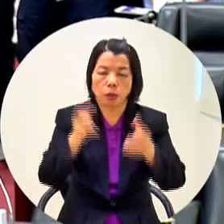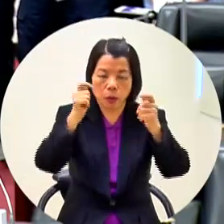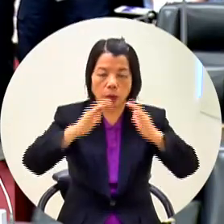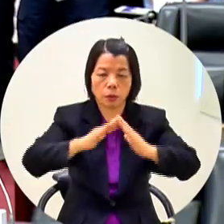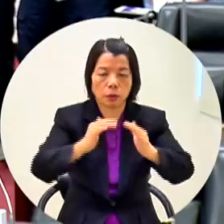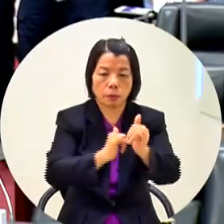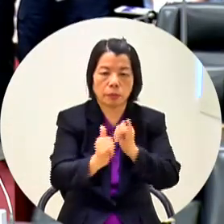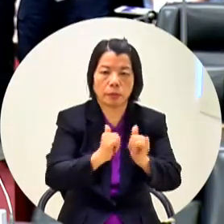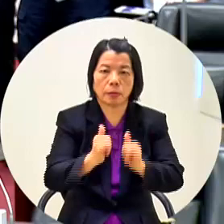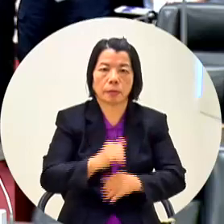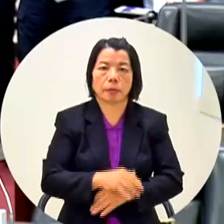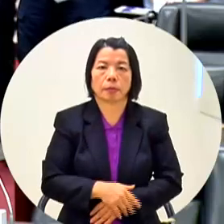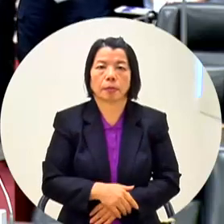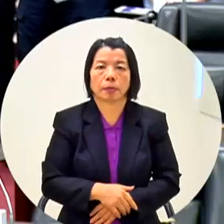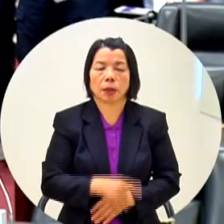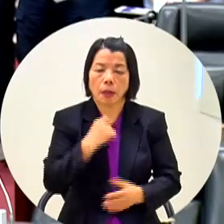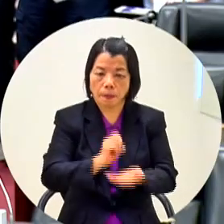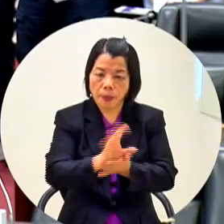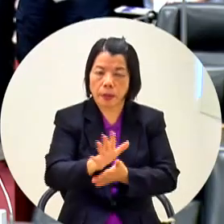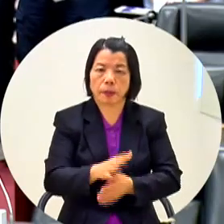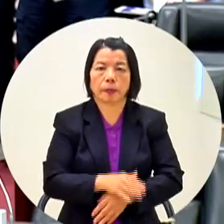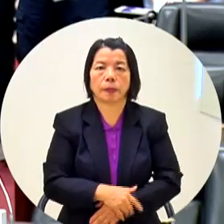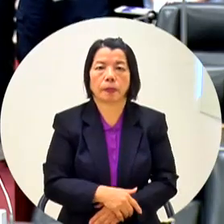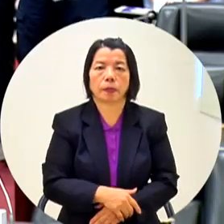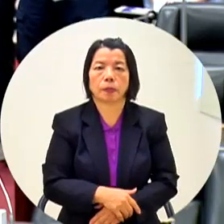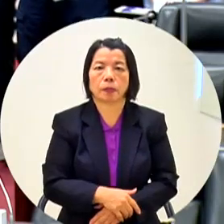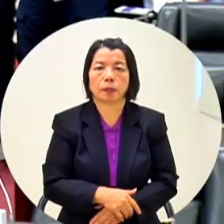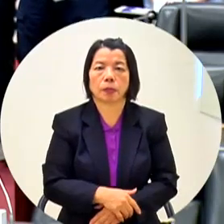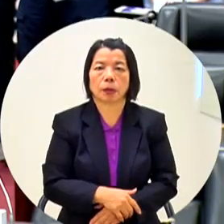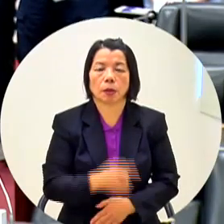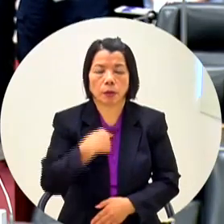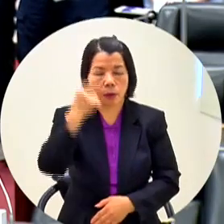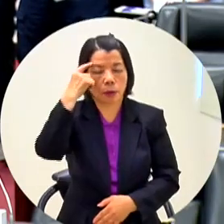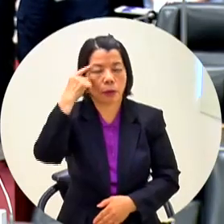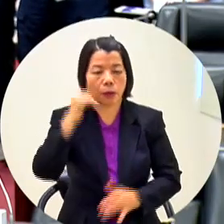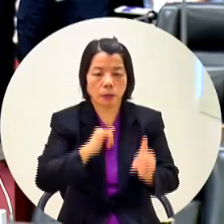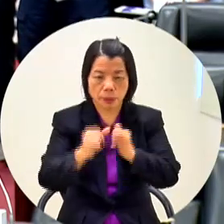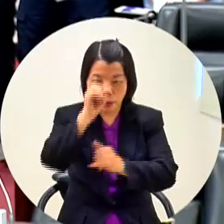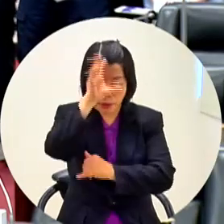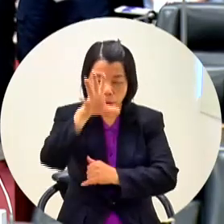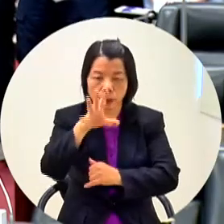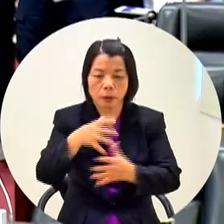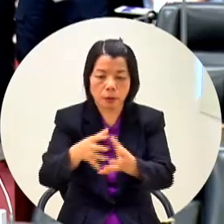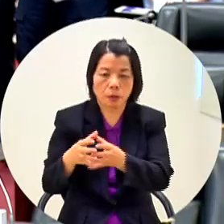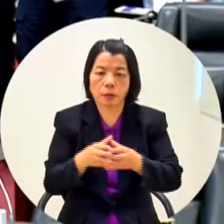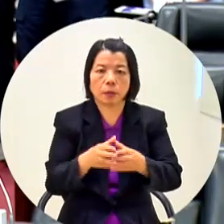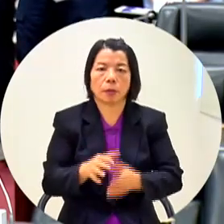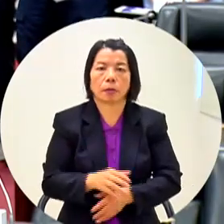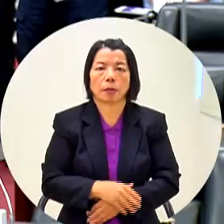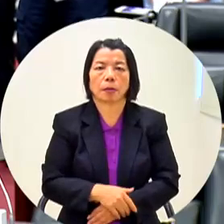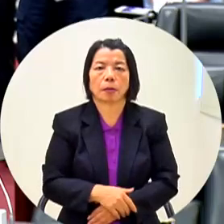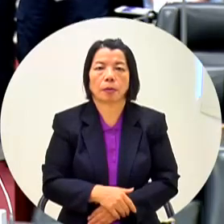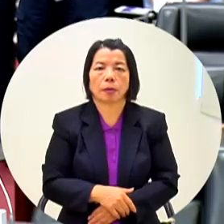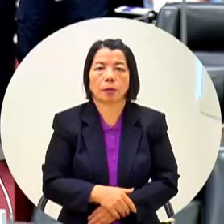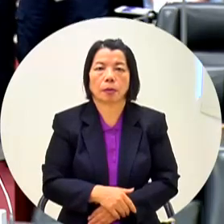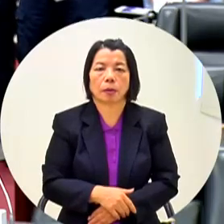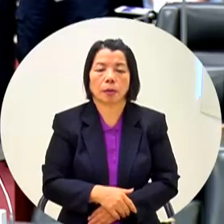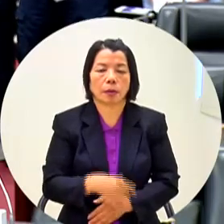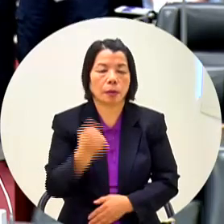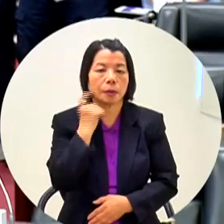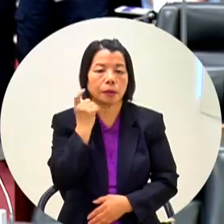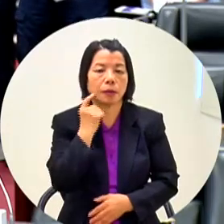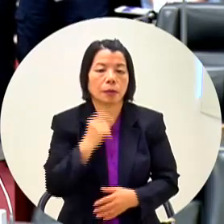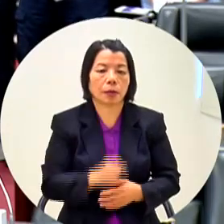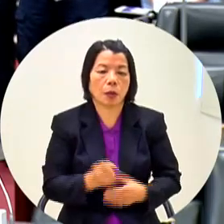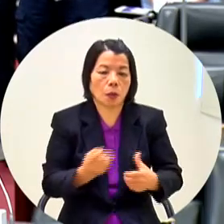民哦，啊来报告啊。那我们要想到我们进党团哦，结果假借关系防